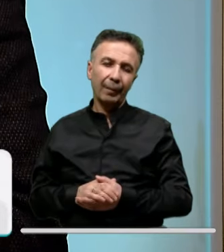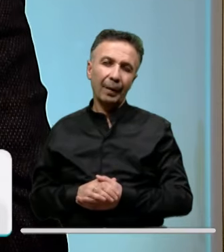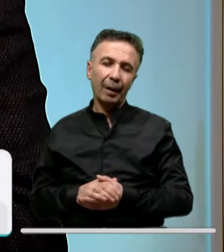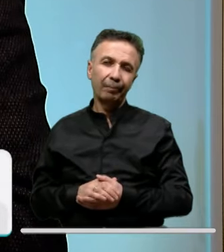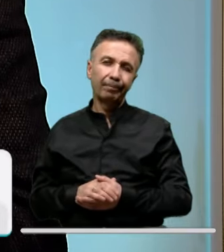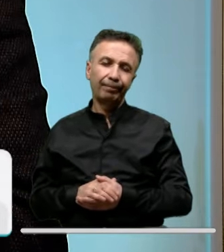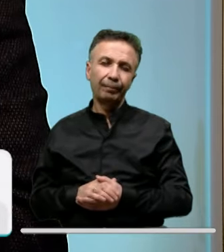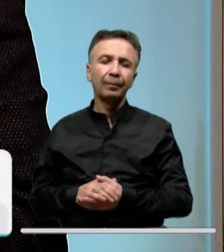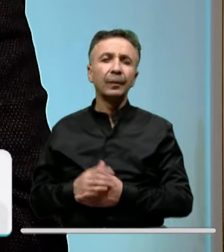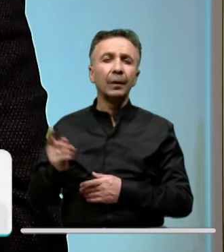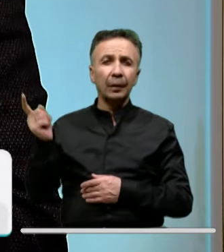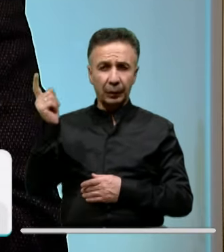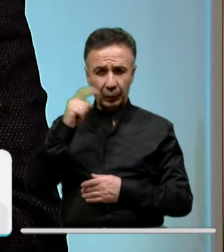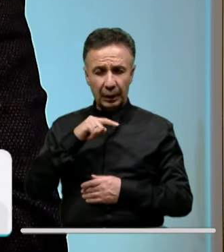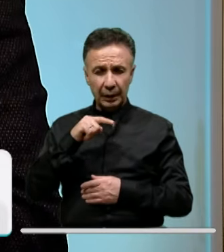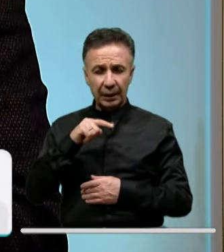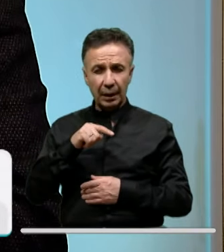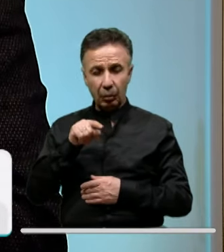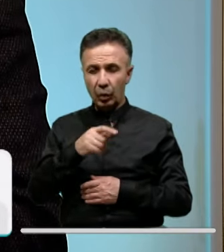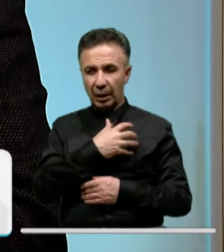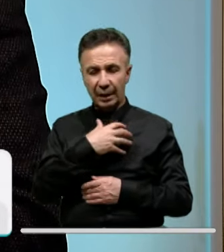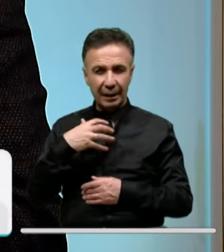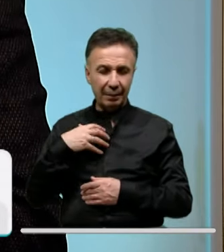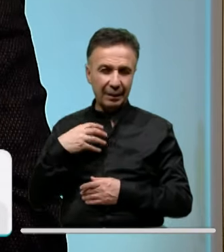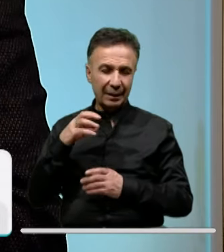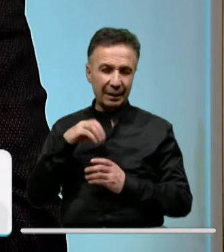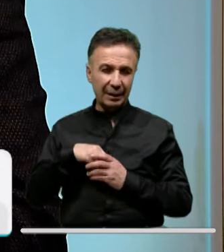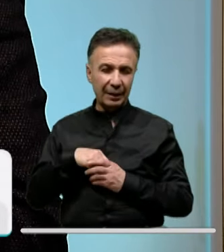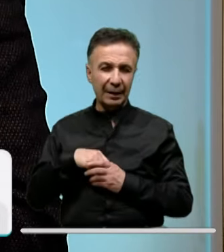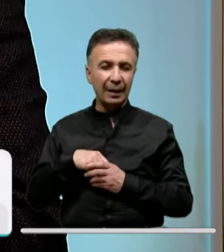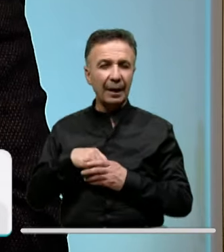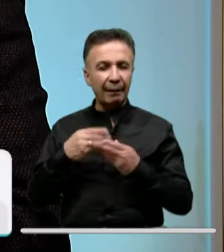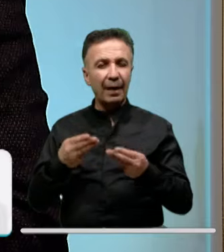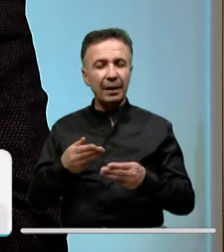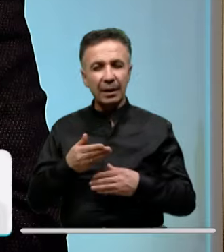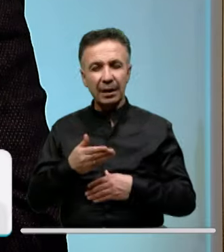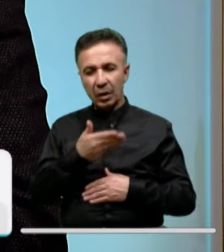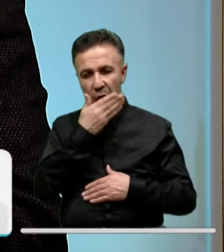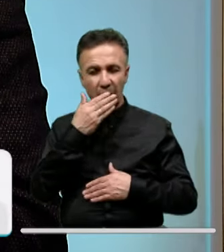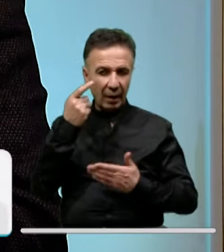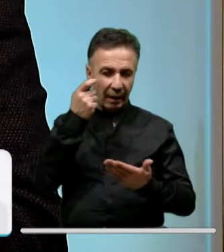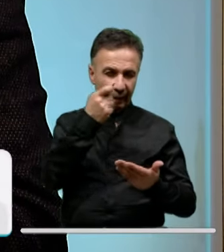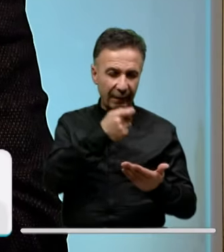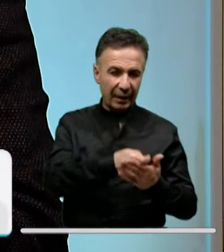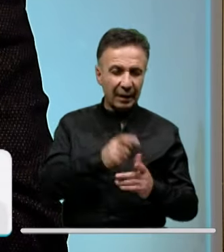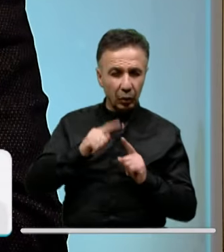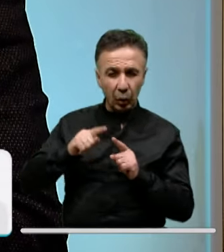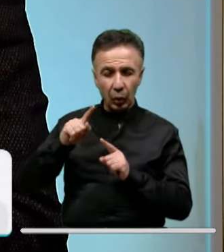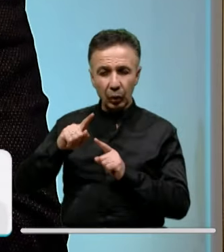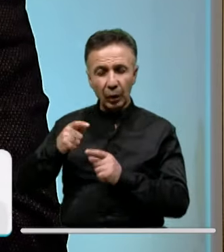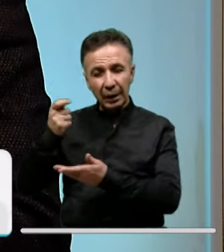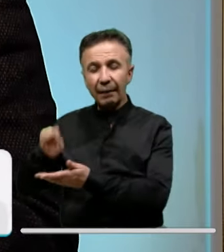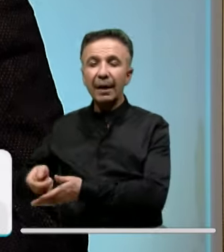veremez. Evet. Dolayısıyla bu annemiz için verilecek fidye torunlarına olmaz. Peki kimlere